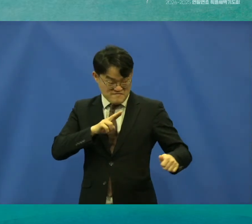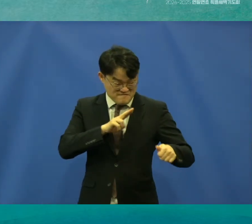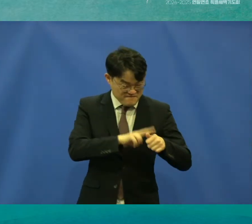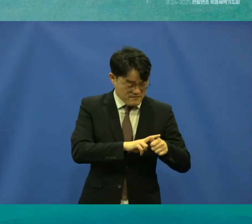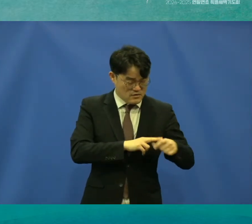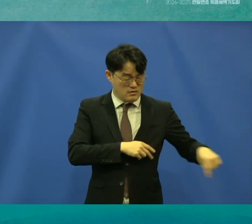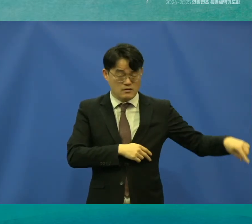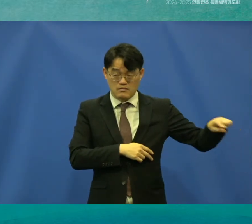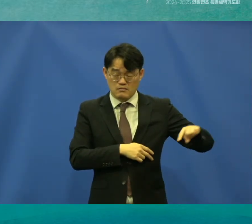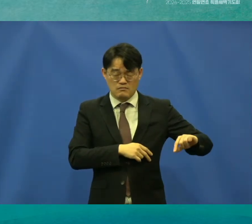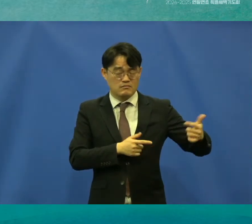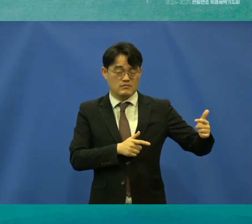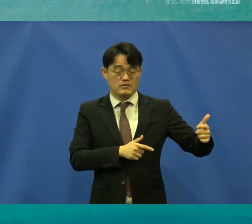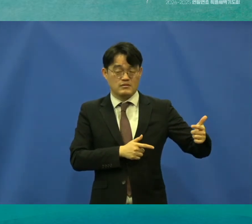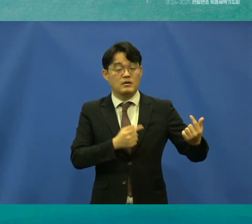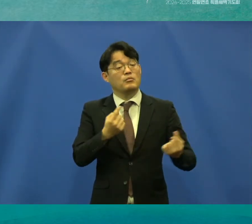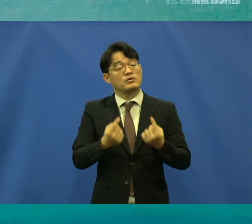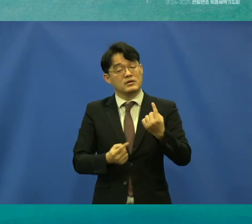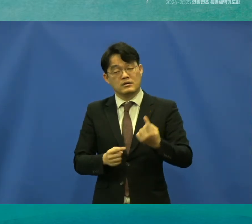걸어요.